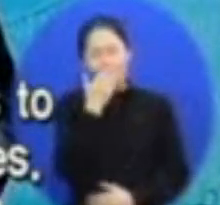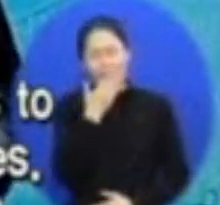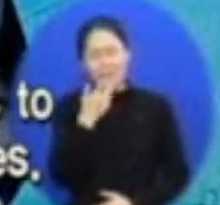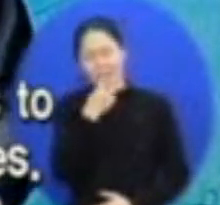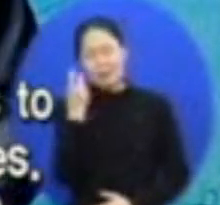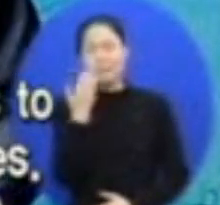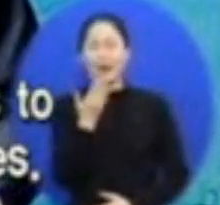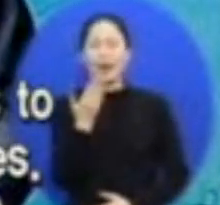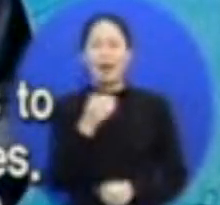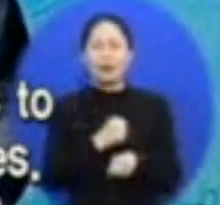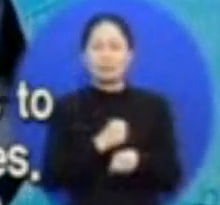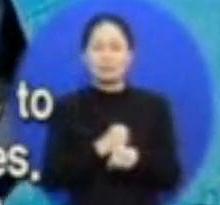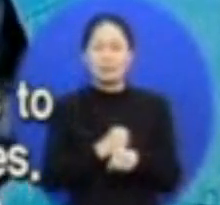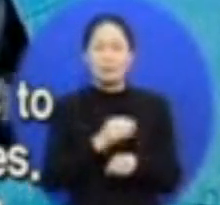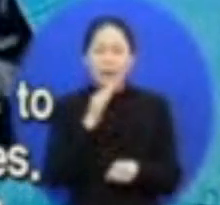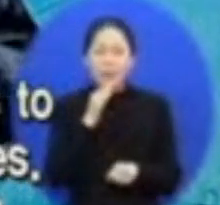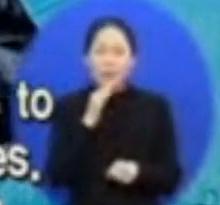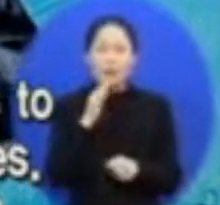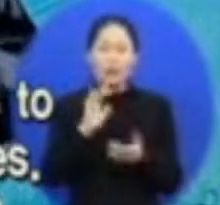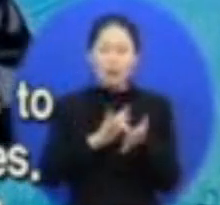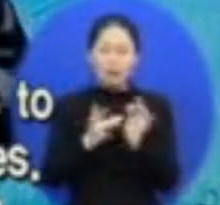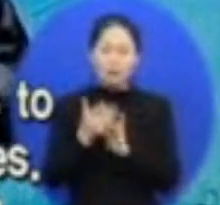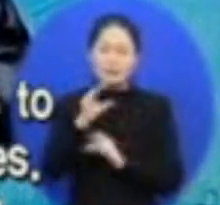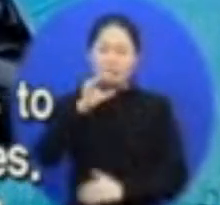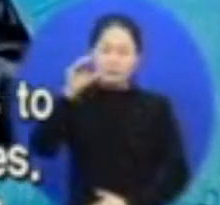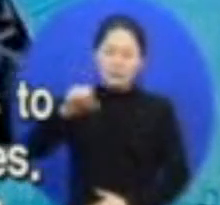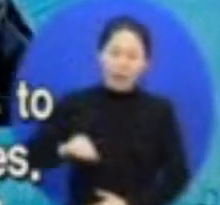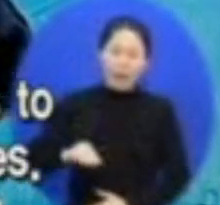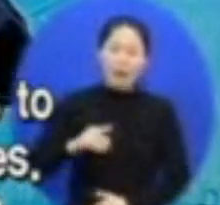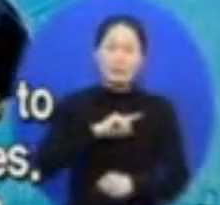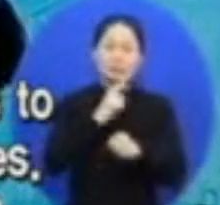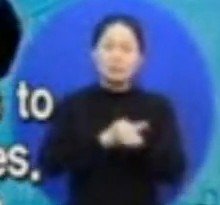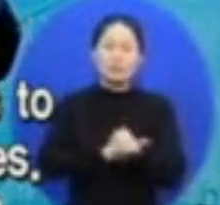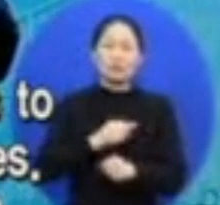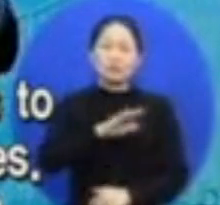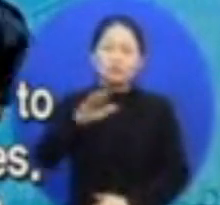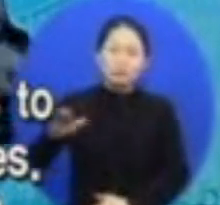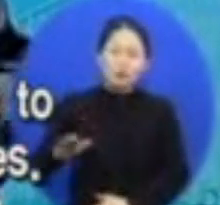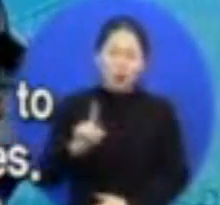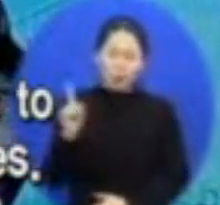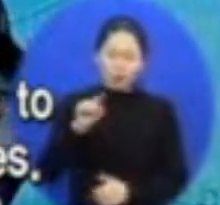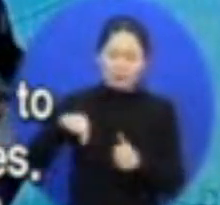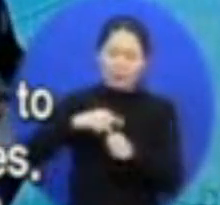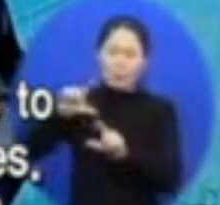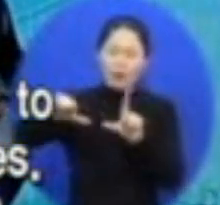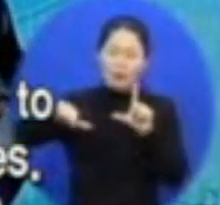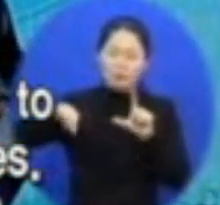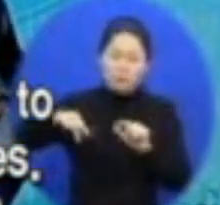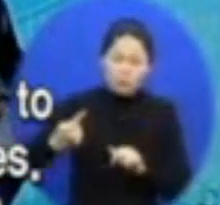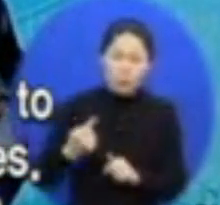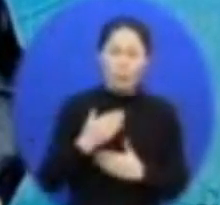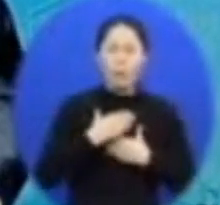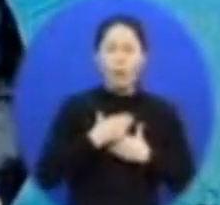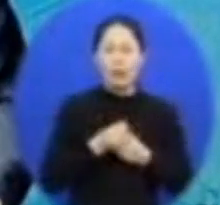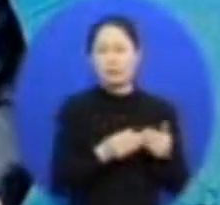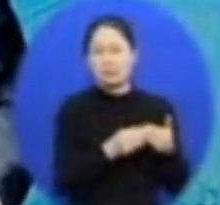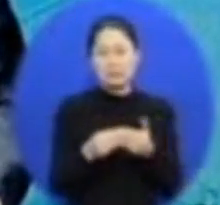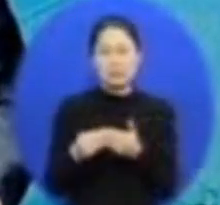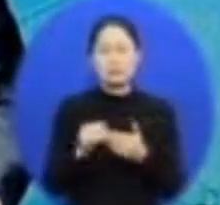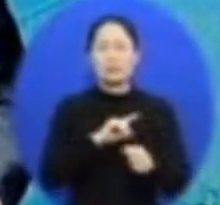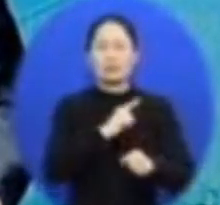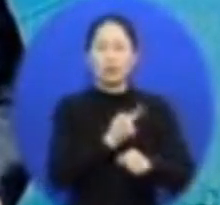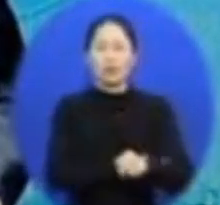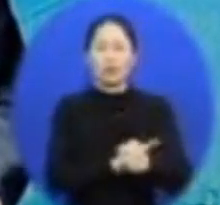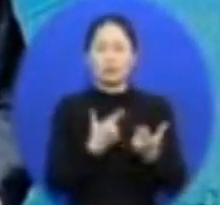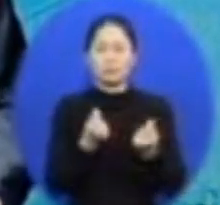주님의 십자가의 능력은 우리를 어떤 상황에서도 평강으로 이끄시는 능력 이에요 그것은 여러분이